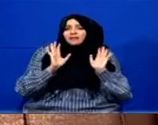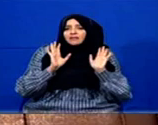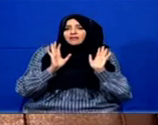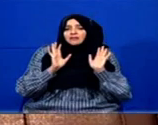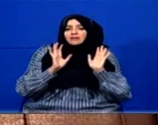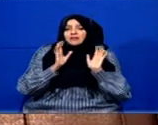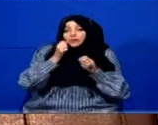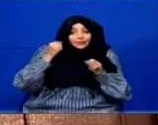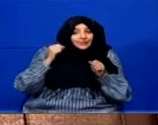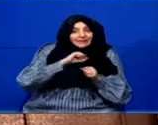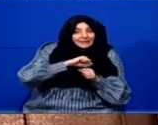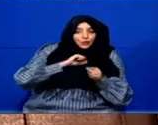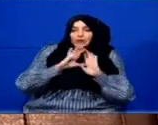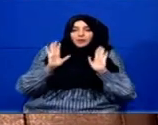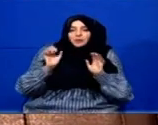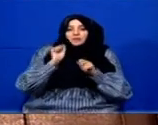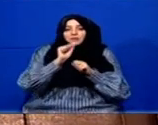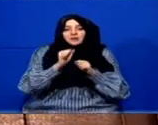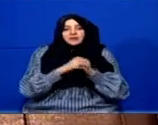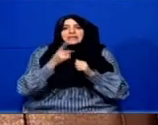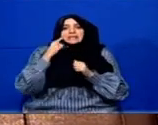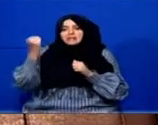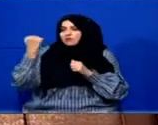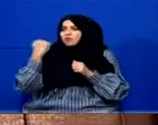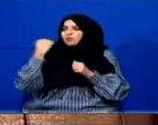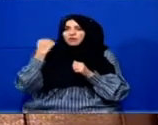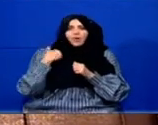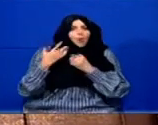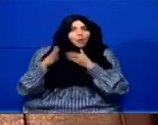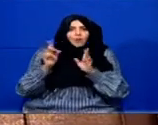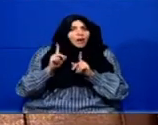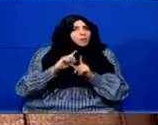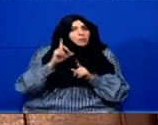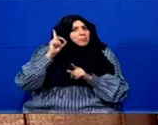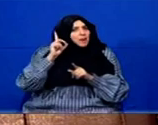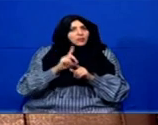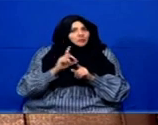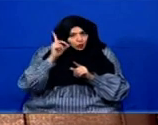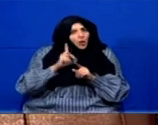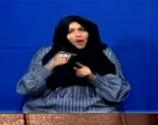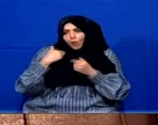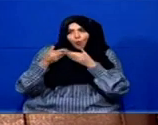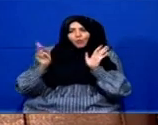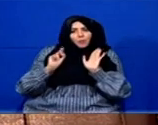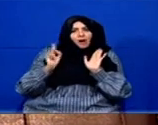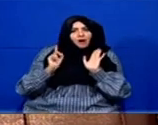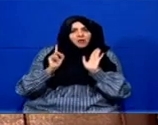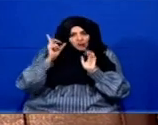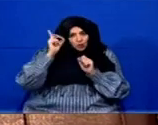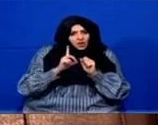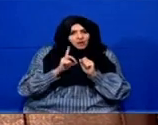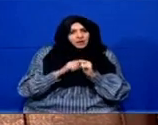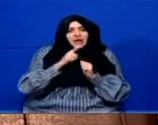واذا كان كسرت عليكم الباب فانت لست غاليه ولست في ما هو